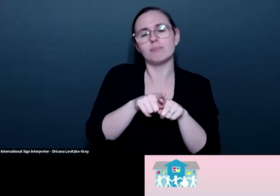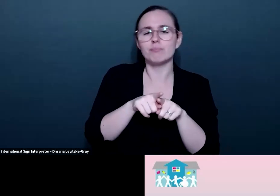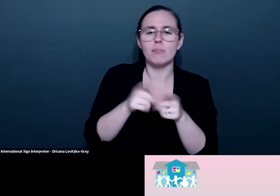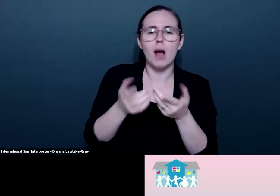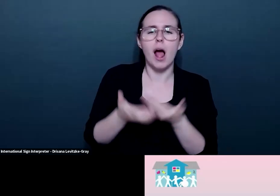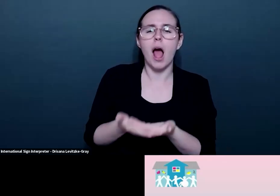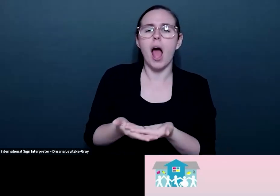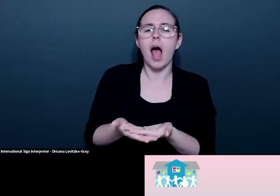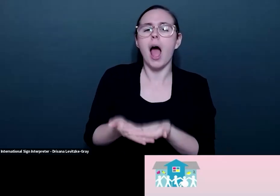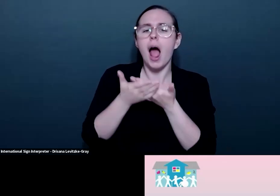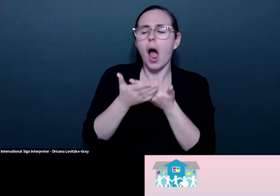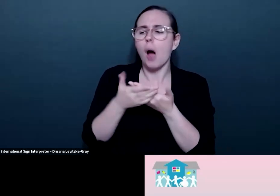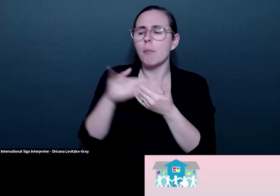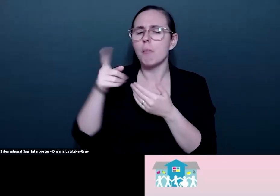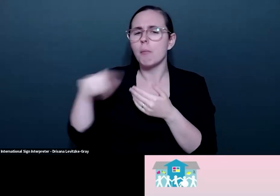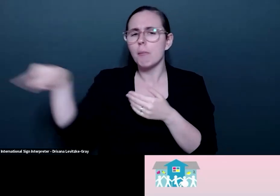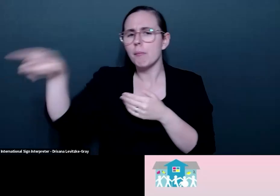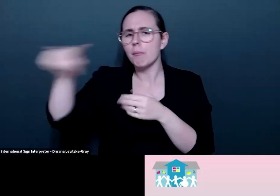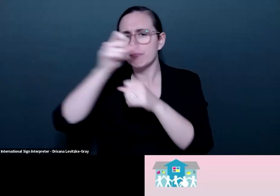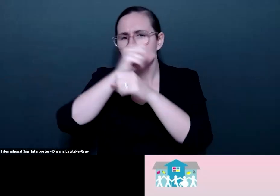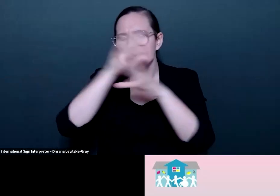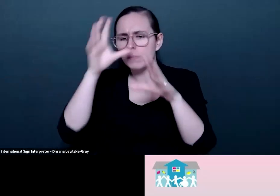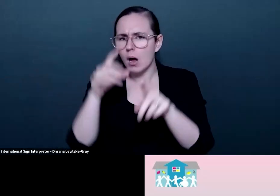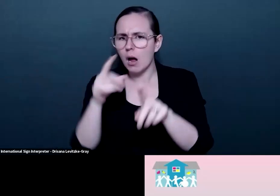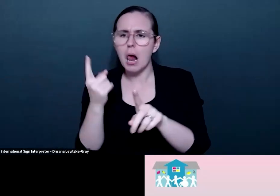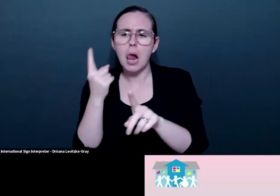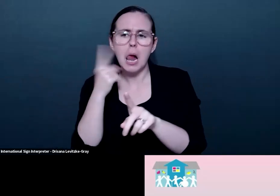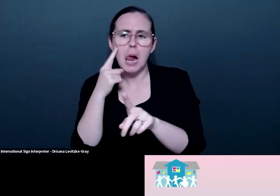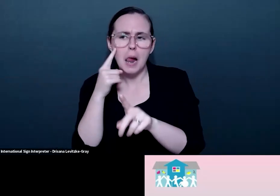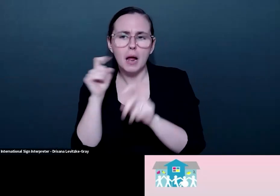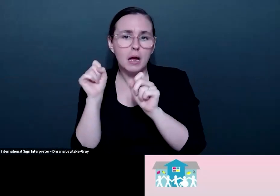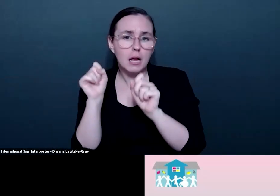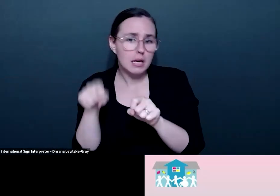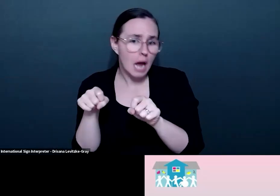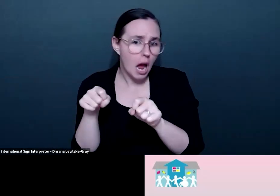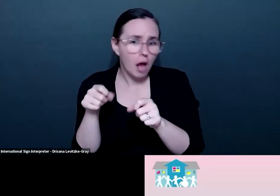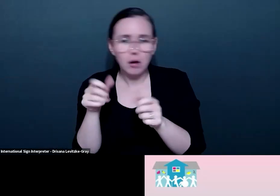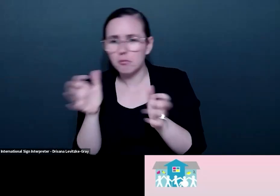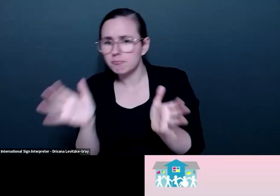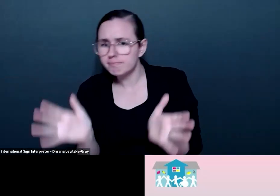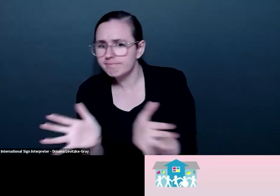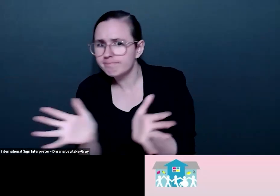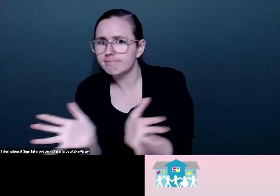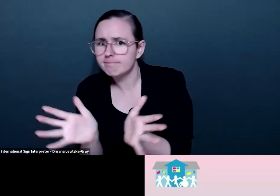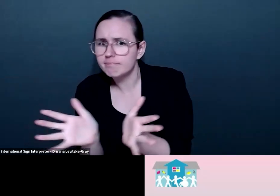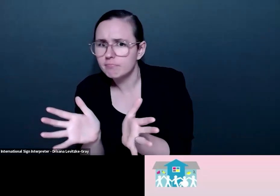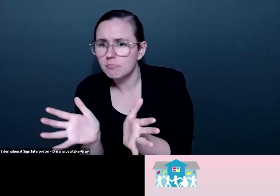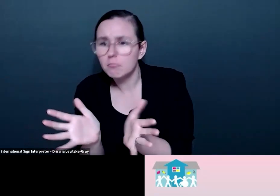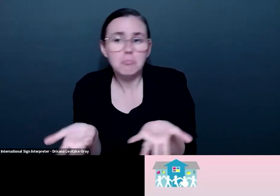Ceci peut être fait, oui. Alors, quelques questions